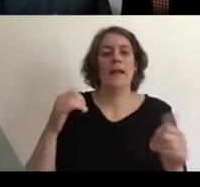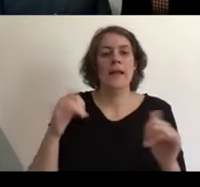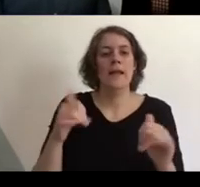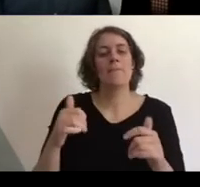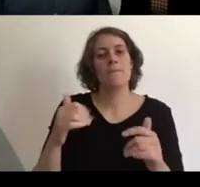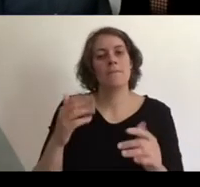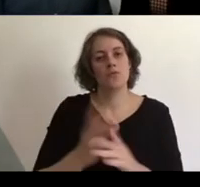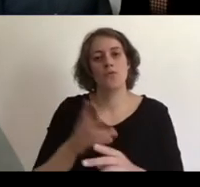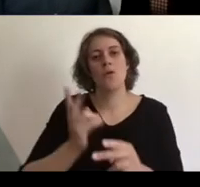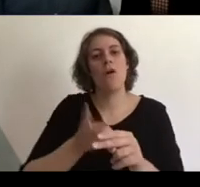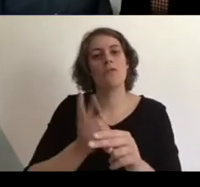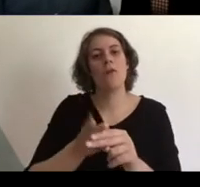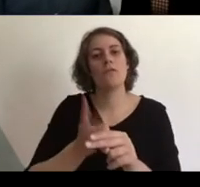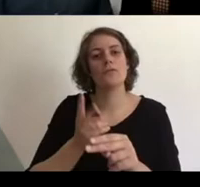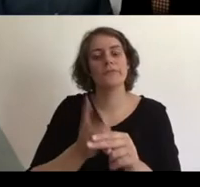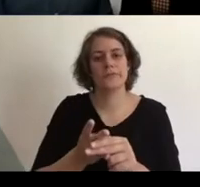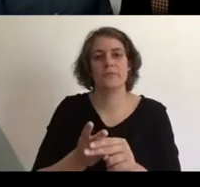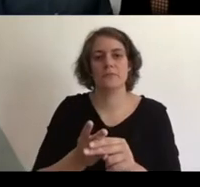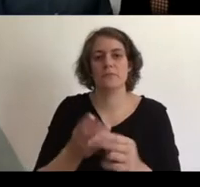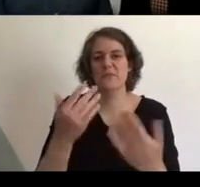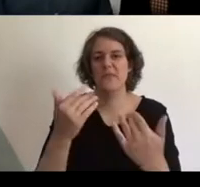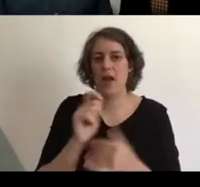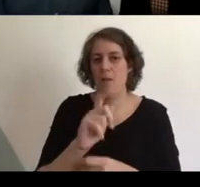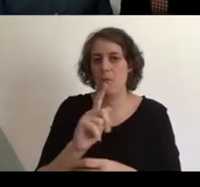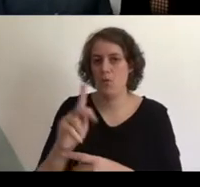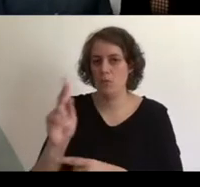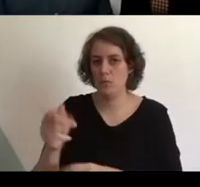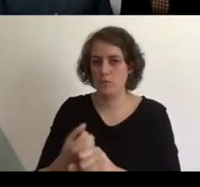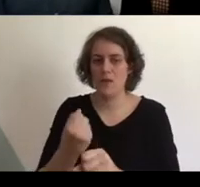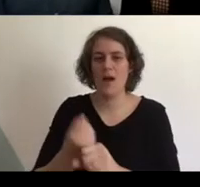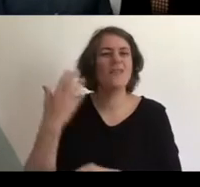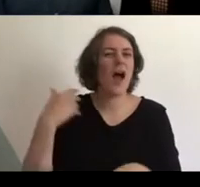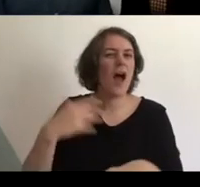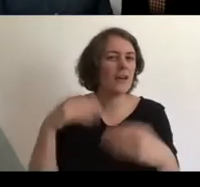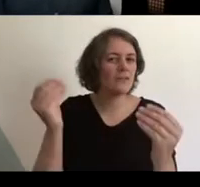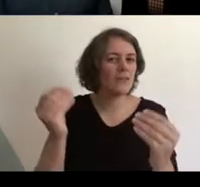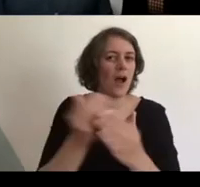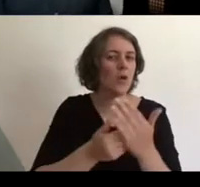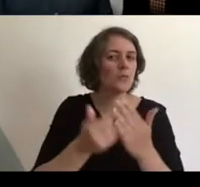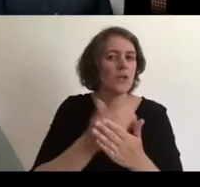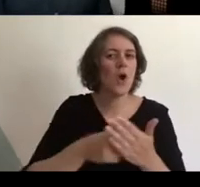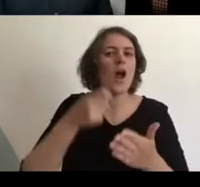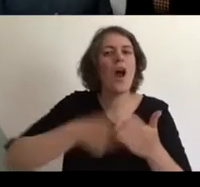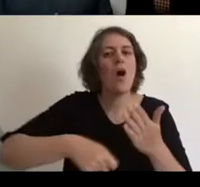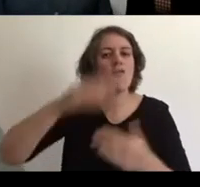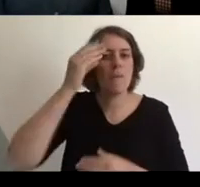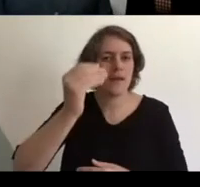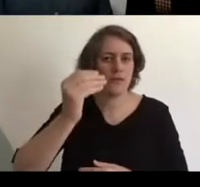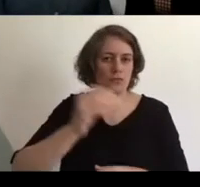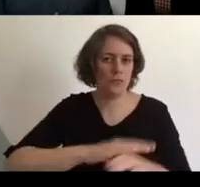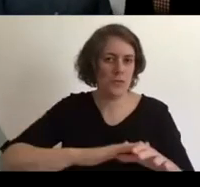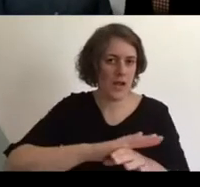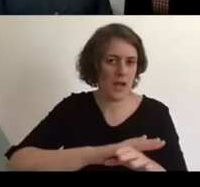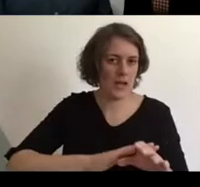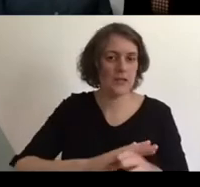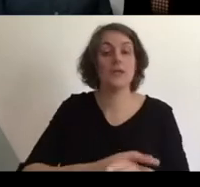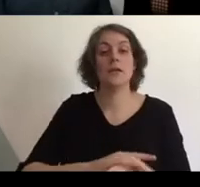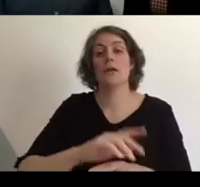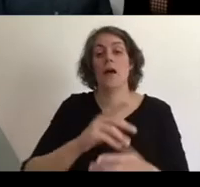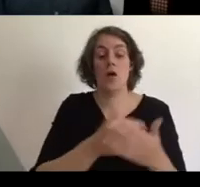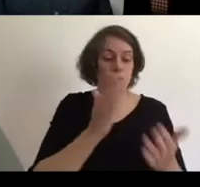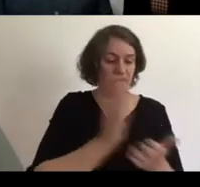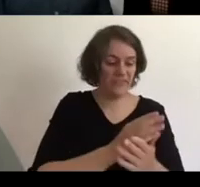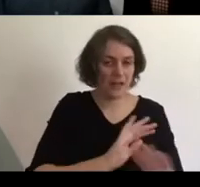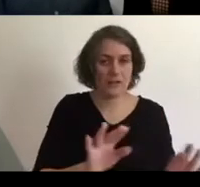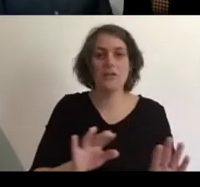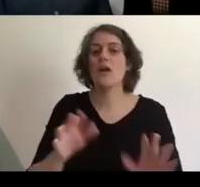Ich komme ja aus dem kaufmännischen Bereich ursprünglich und habe mich dann nach der Ausbildung sowohl in der freien Wirtschaft als auch